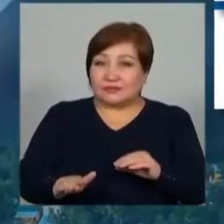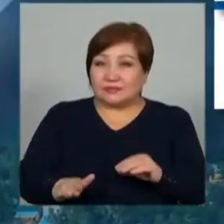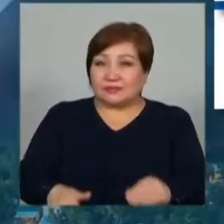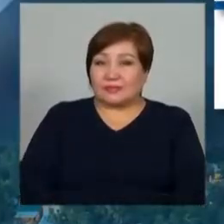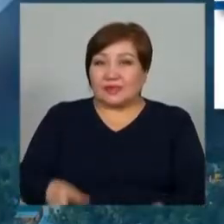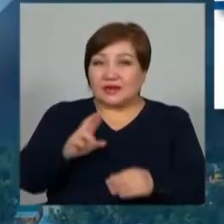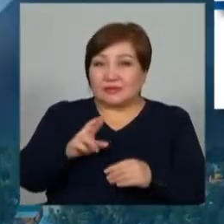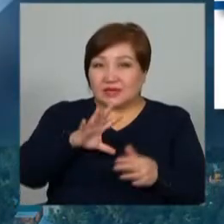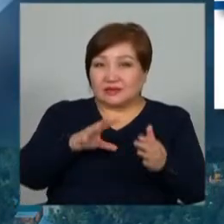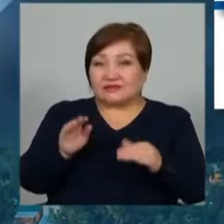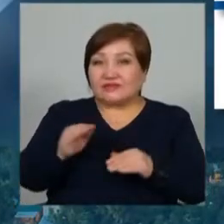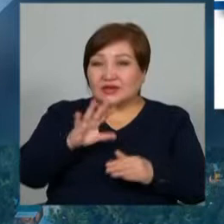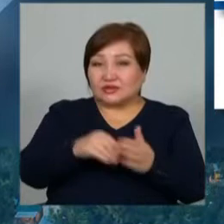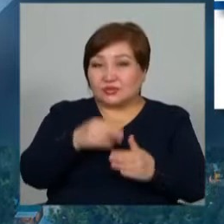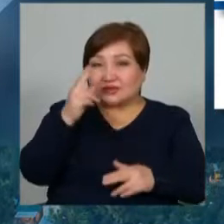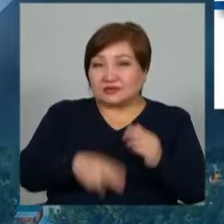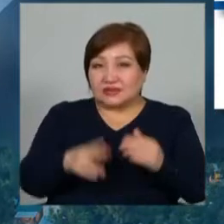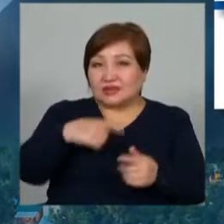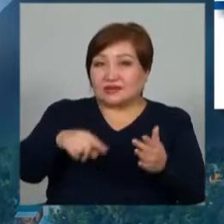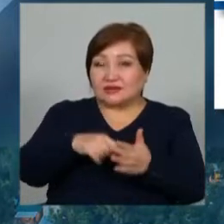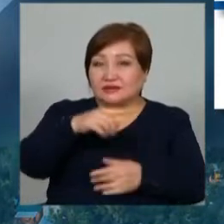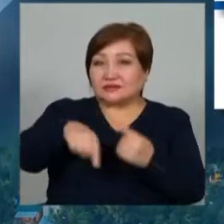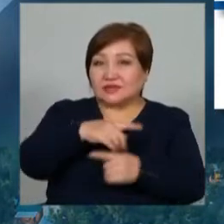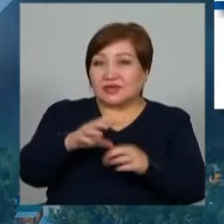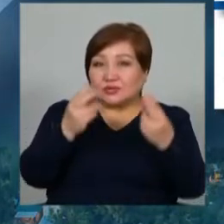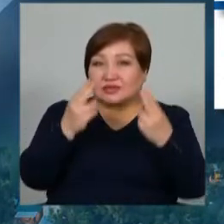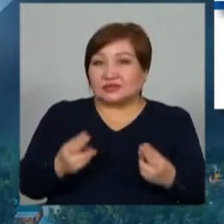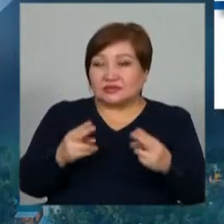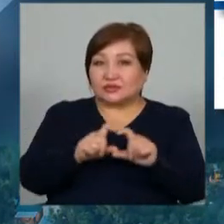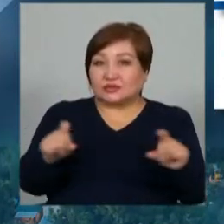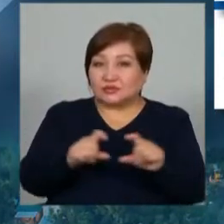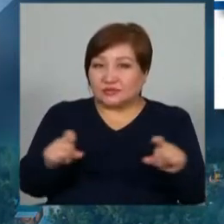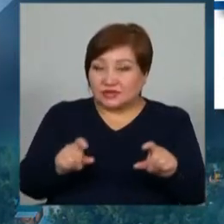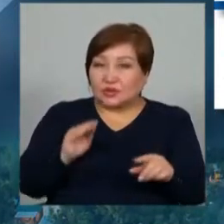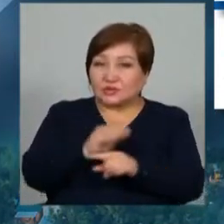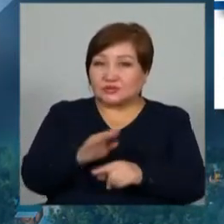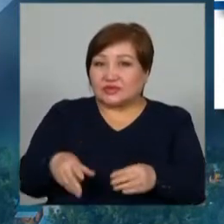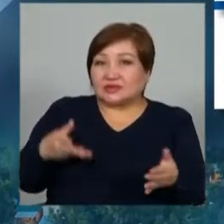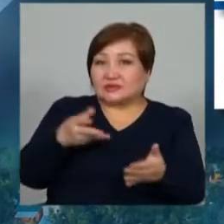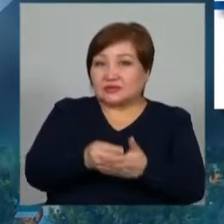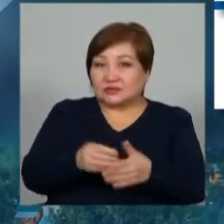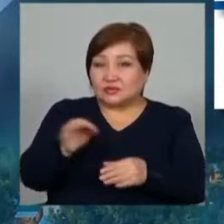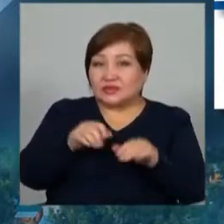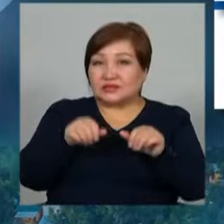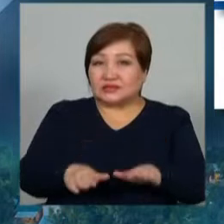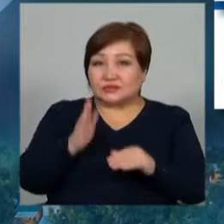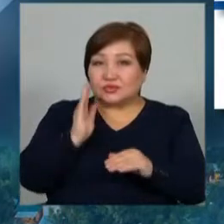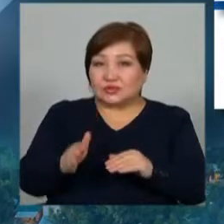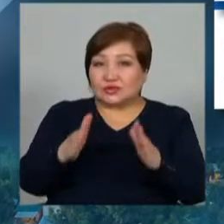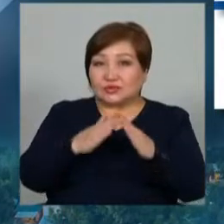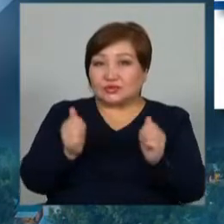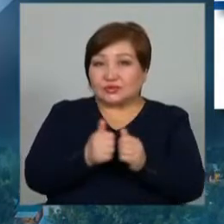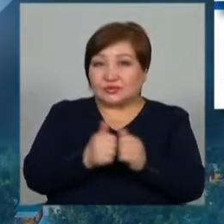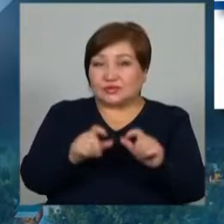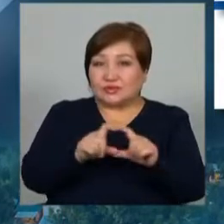Ақпанның соңына дейін қала нарығындағы айналым жүйесі мен әлеуметтік дүкендерді қосымша қаржыландыру туралы шешім шығарылады. Үй маңындағы